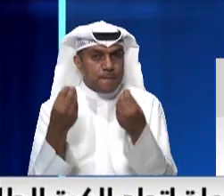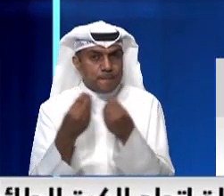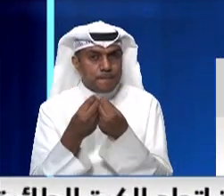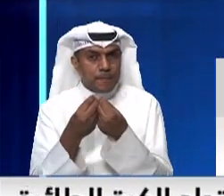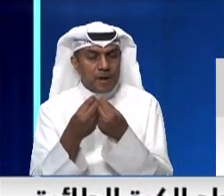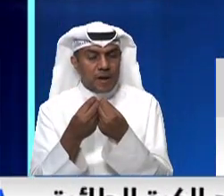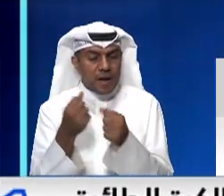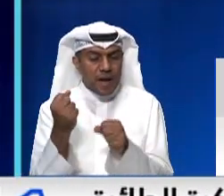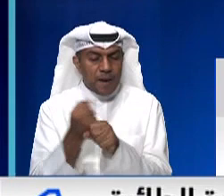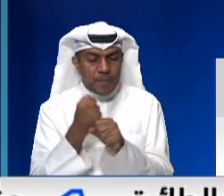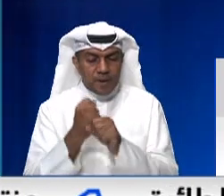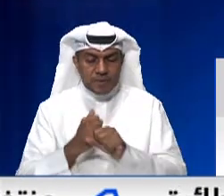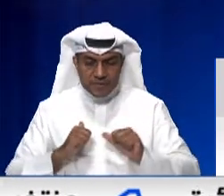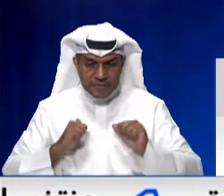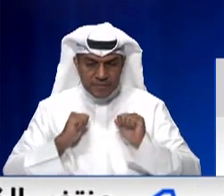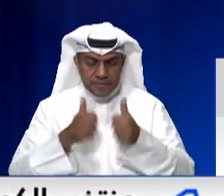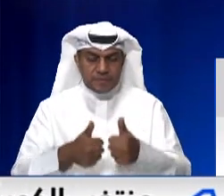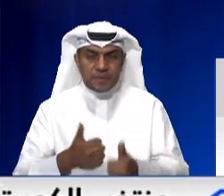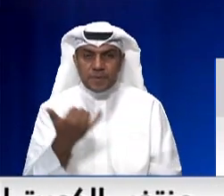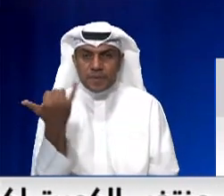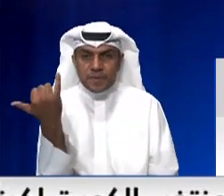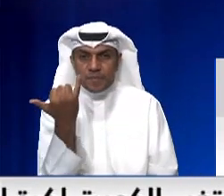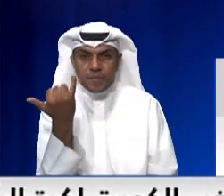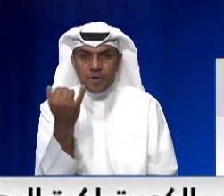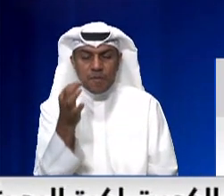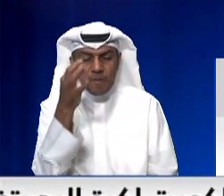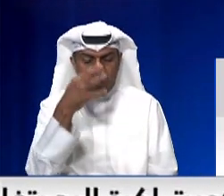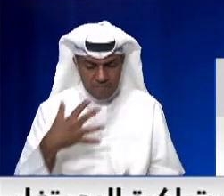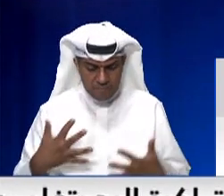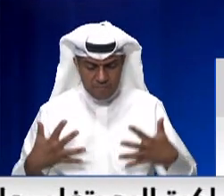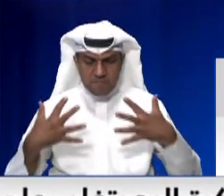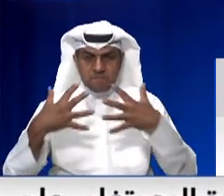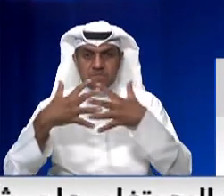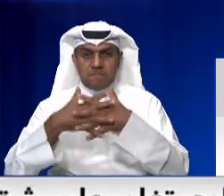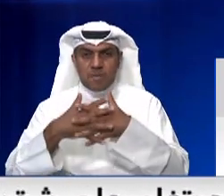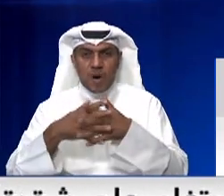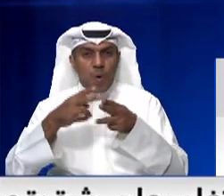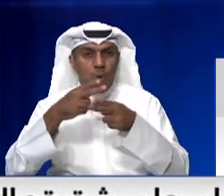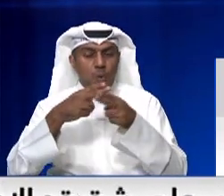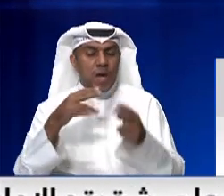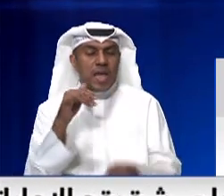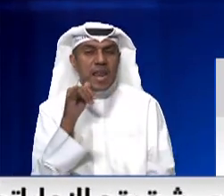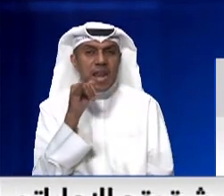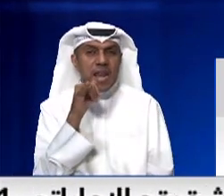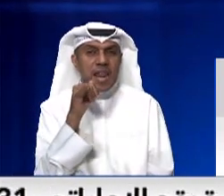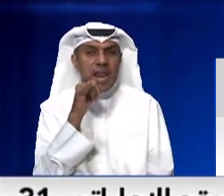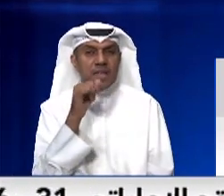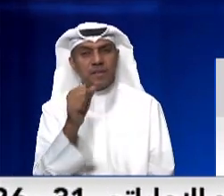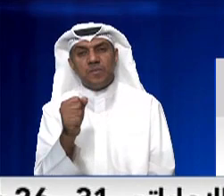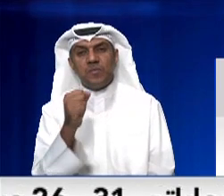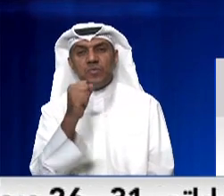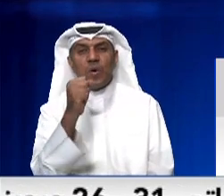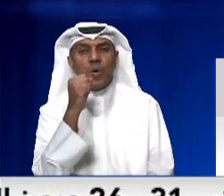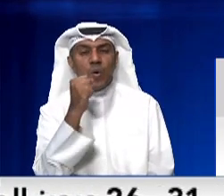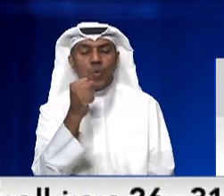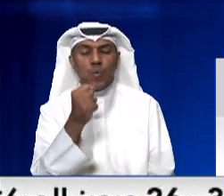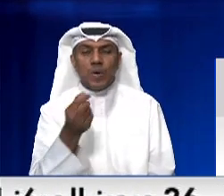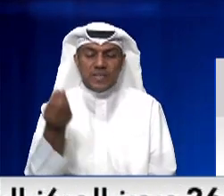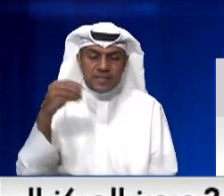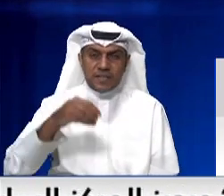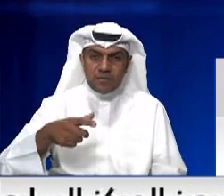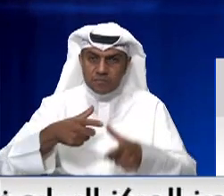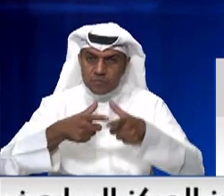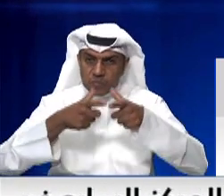ملتزمين بمواصلة العمل معكم من أجل شراكة بريطانية كويتية أكثر قوة وأوسع نطاقا